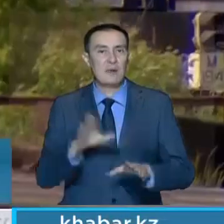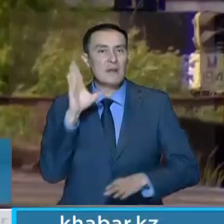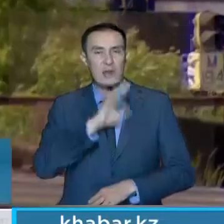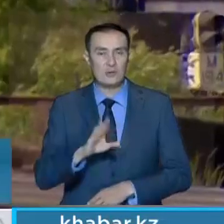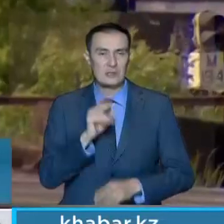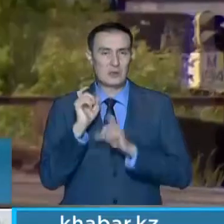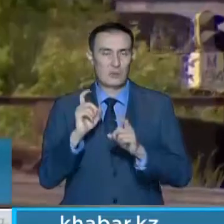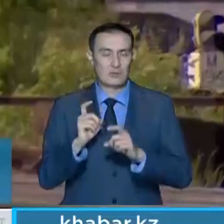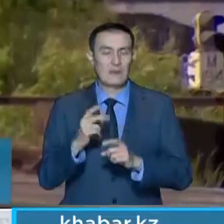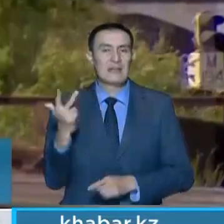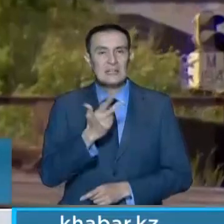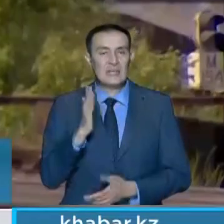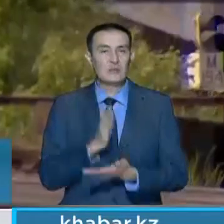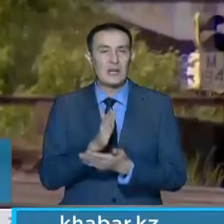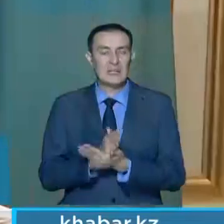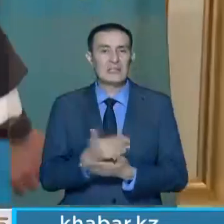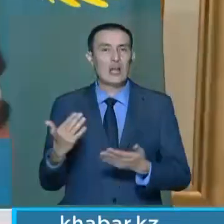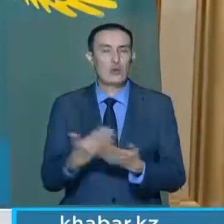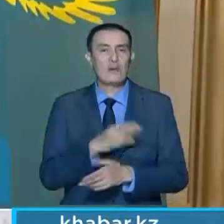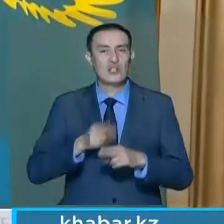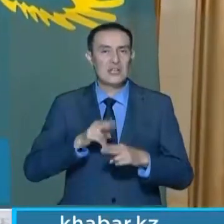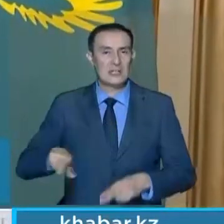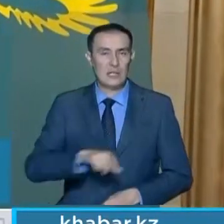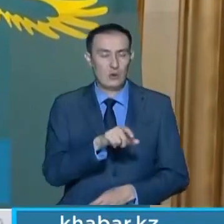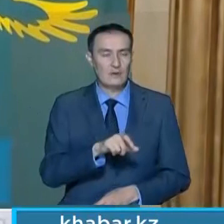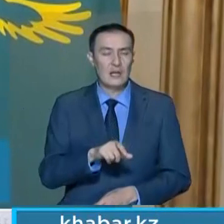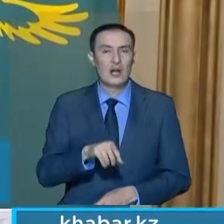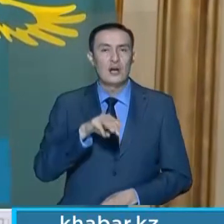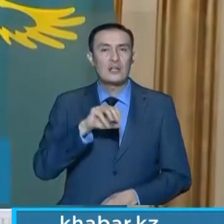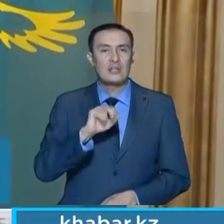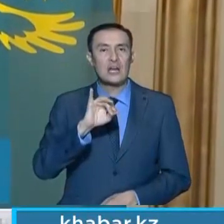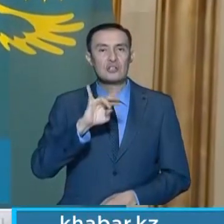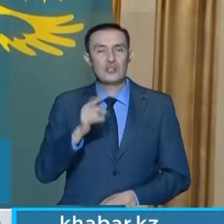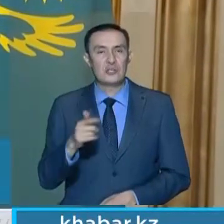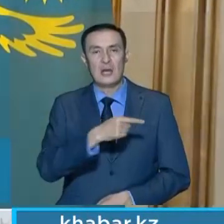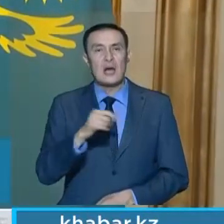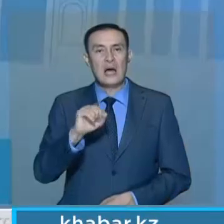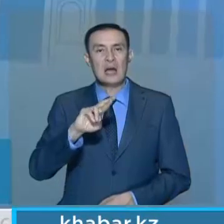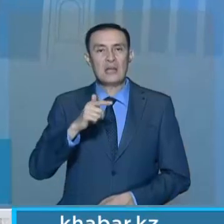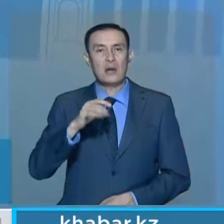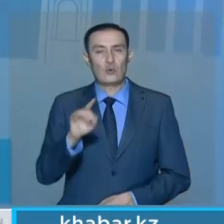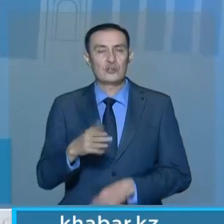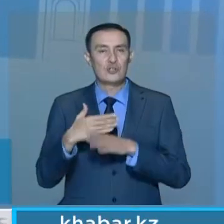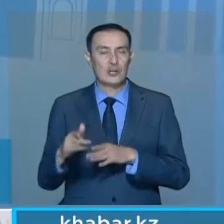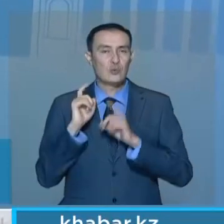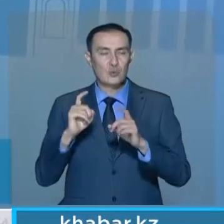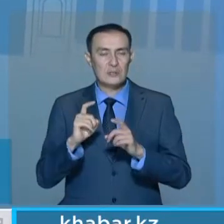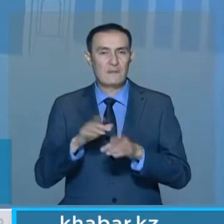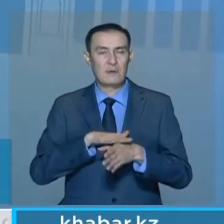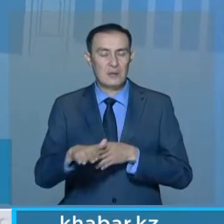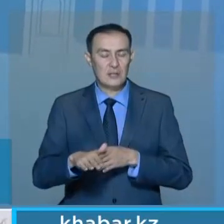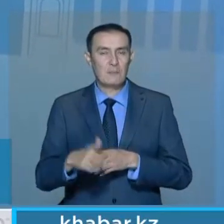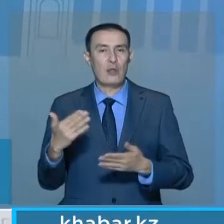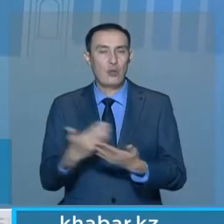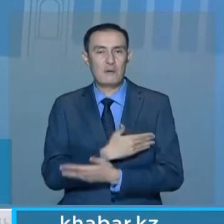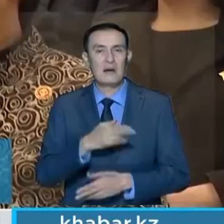нагрузкой. Третий, который будет расположен на новой железнодорожной ветке Тачень-Аягос, возьмет часть на себя. И тут же решается вопрос, что